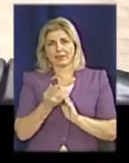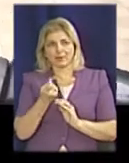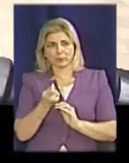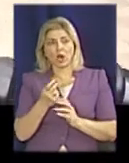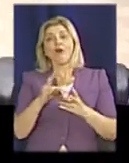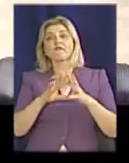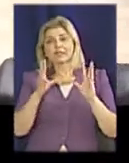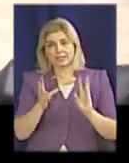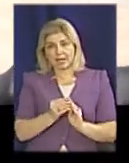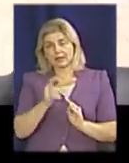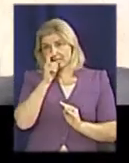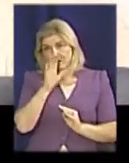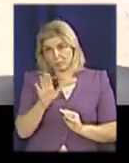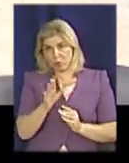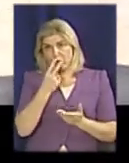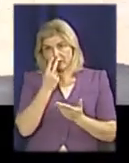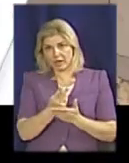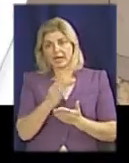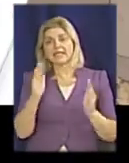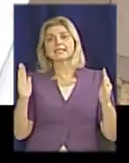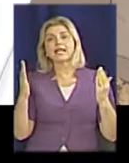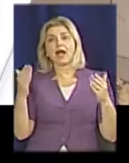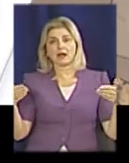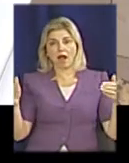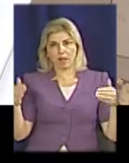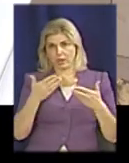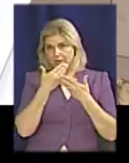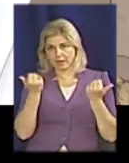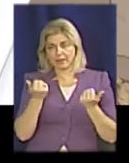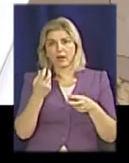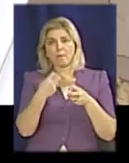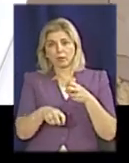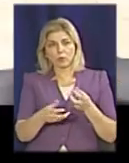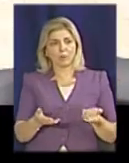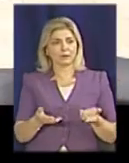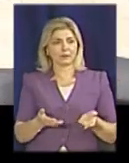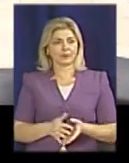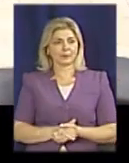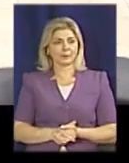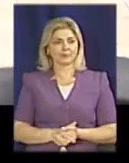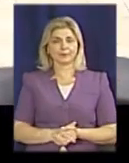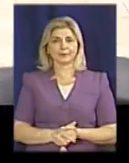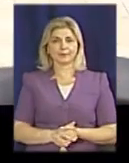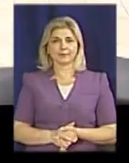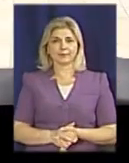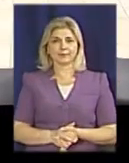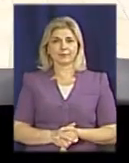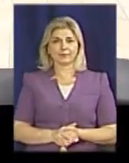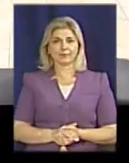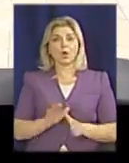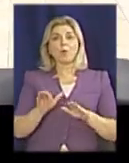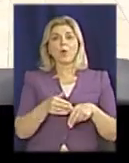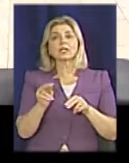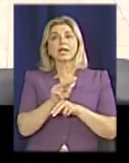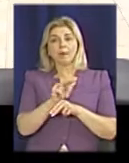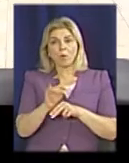Так, в цілому, як би неплохо виглядить, а зеркал нету, поворотників нету, вода причальна. Після